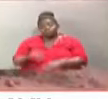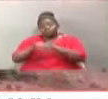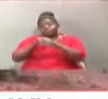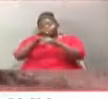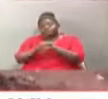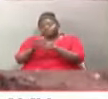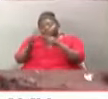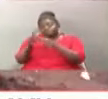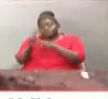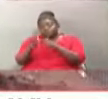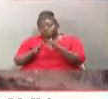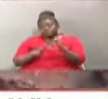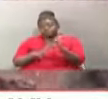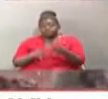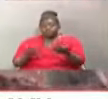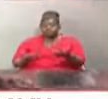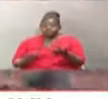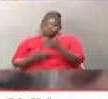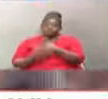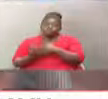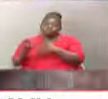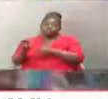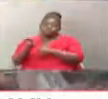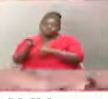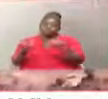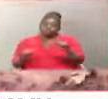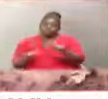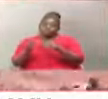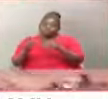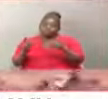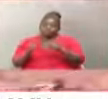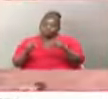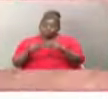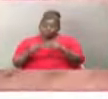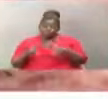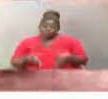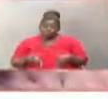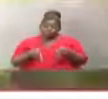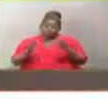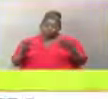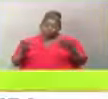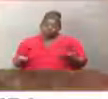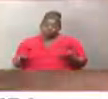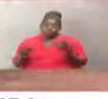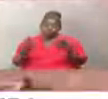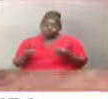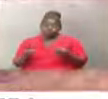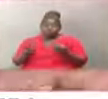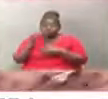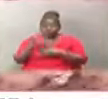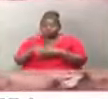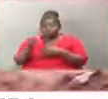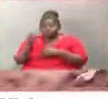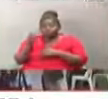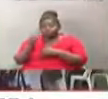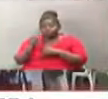ku bulungi bwansi ku makya ne bayonja ekitundu kyonna ne bagogola emyala n'okuyola kasasiro oluvannyuma ne